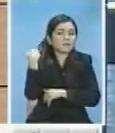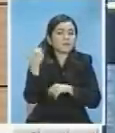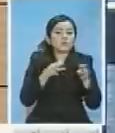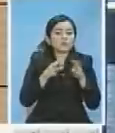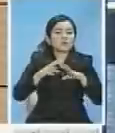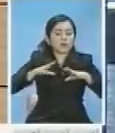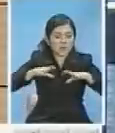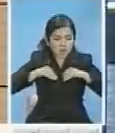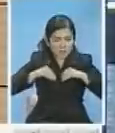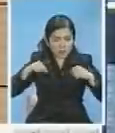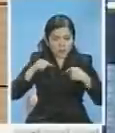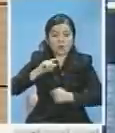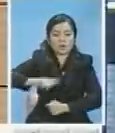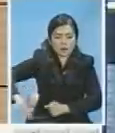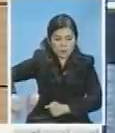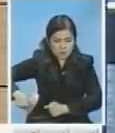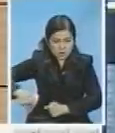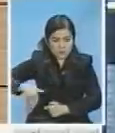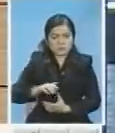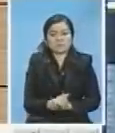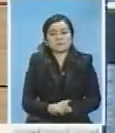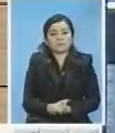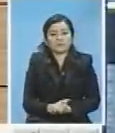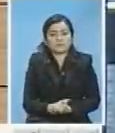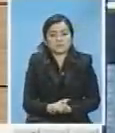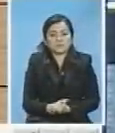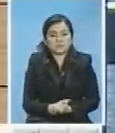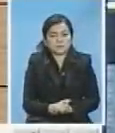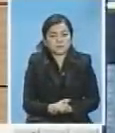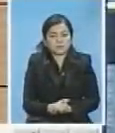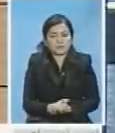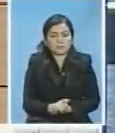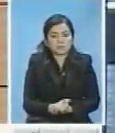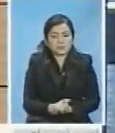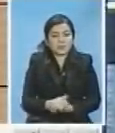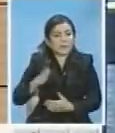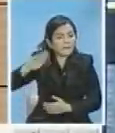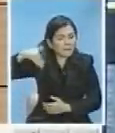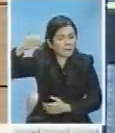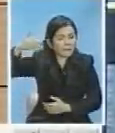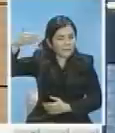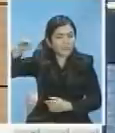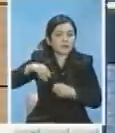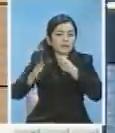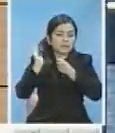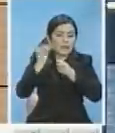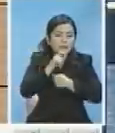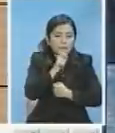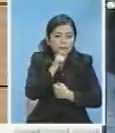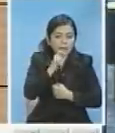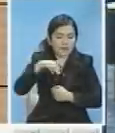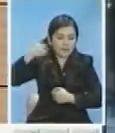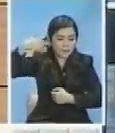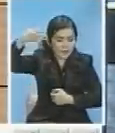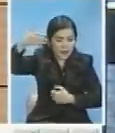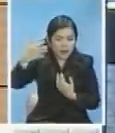ยอมรับของทางฝ่ายกัมพูชาท่านประธานครับผ่านมาไม่กี่วันอะไรเกิดขึ้นครับนายฮอนำฮง